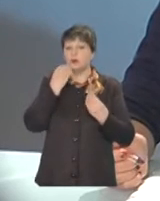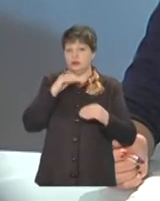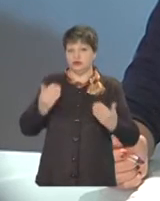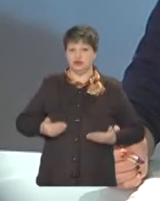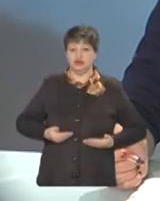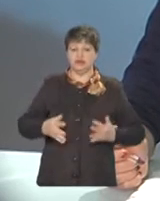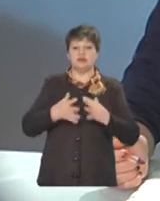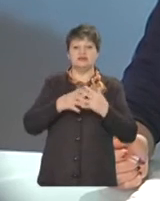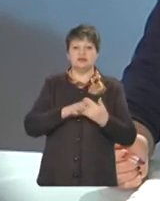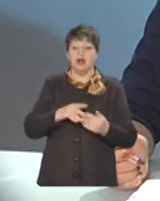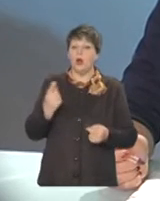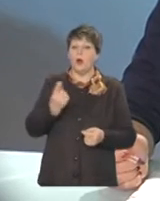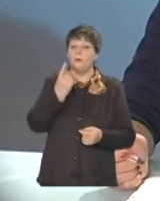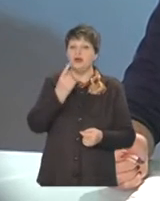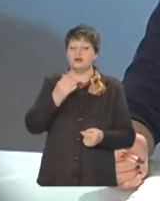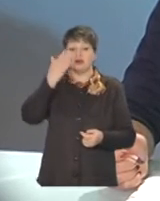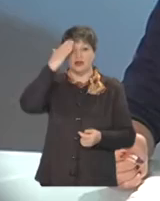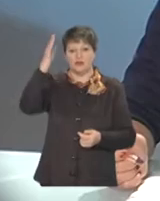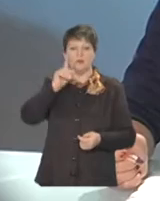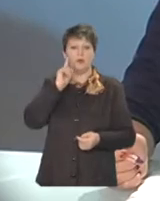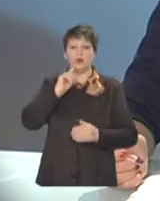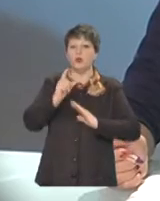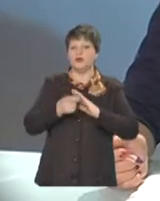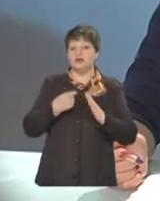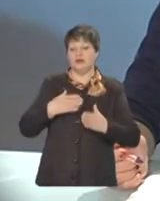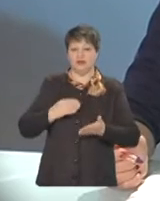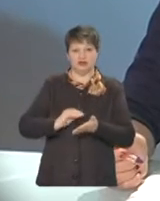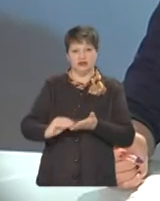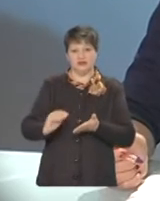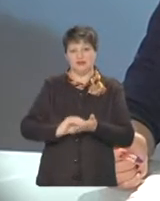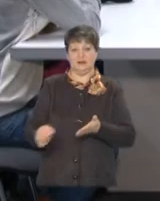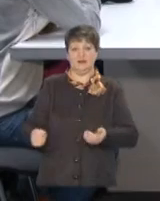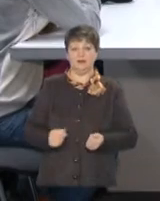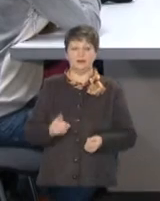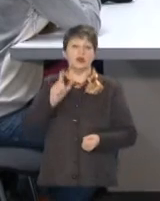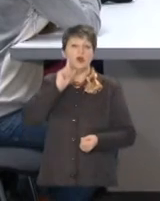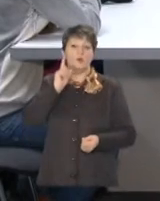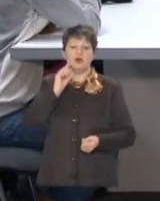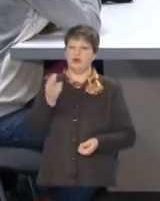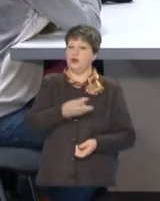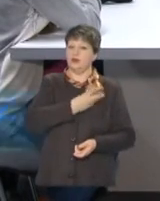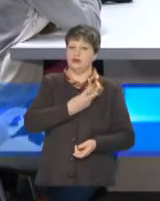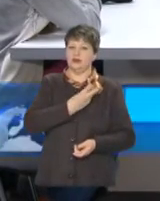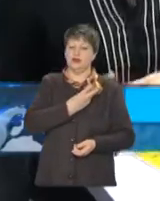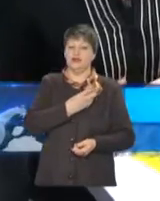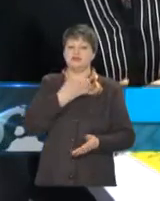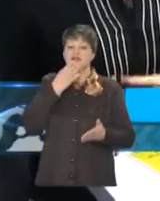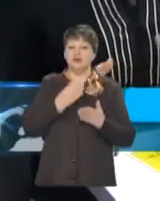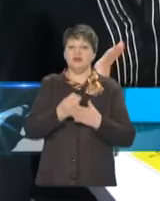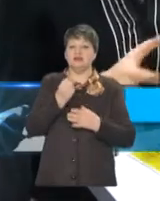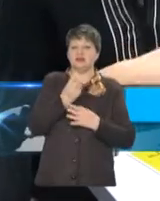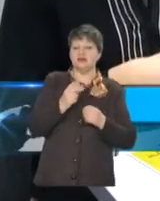на селі. Про перші задуми талановитої молоді дізнавалися наші кореспонденти. Молоді, енергійні, амбітні. У